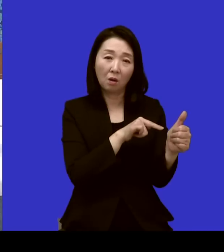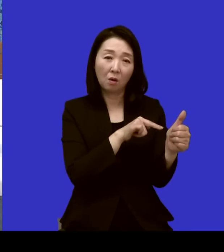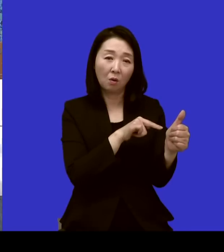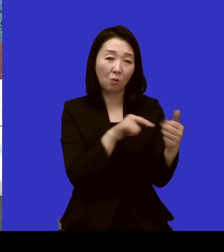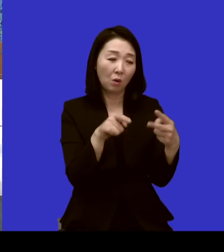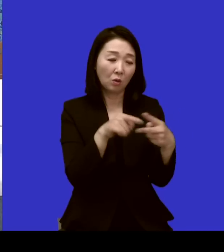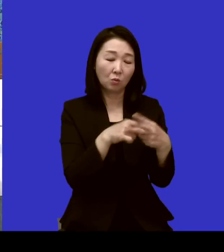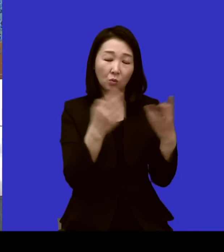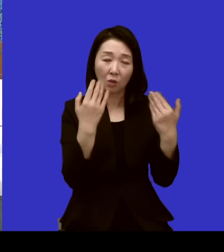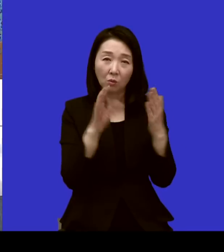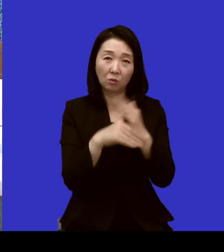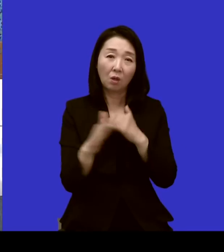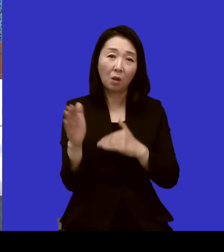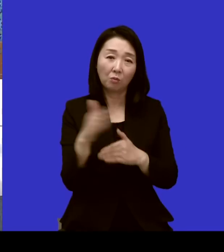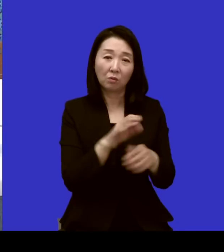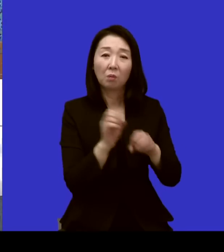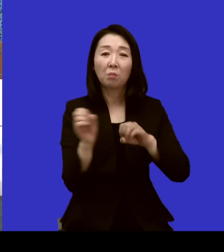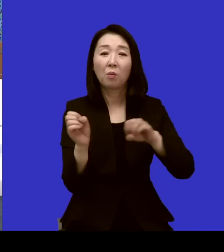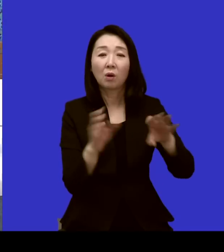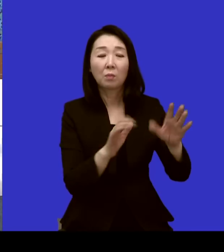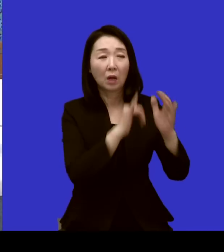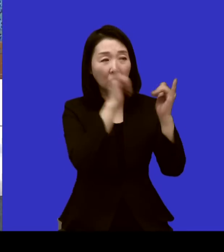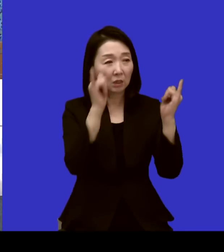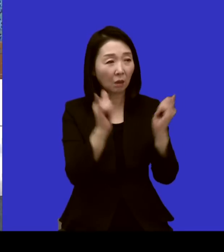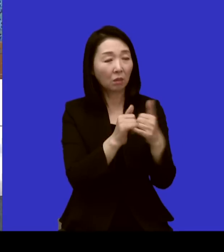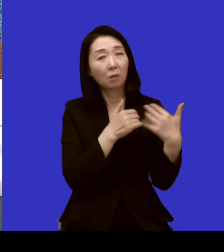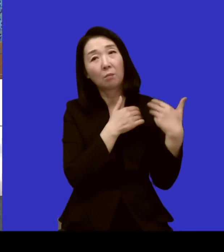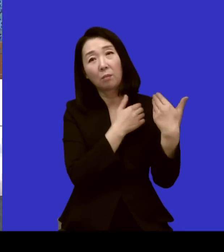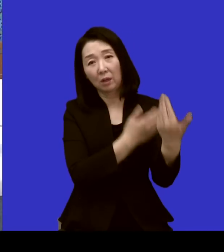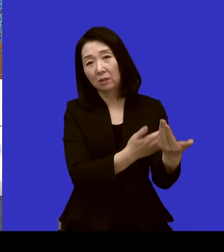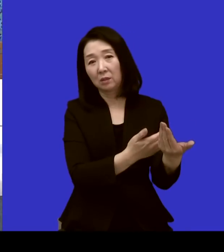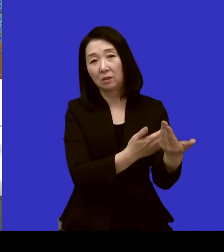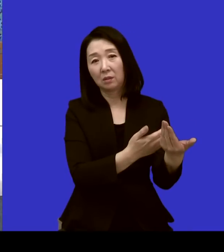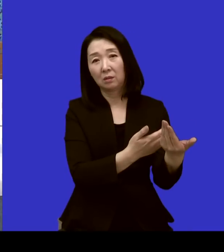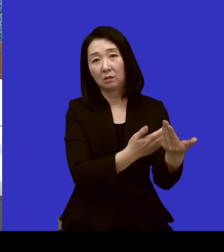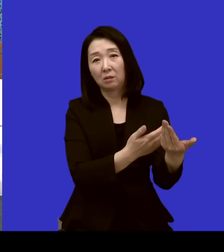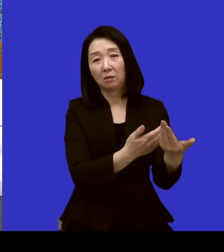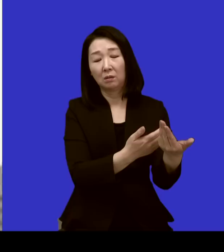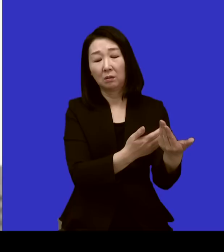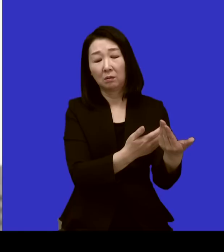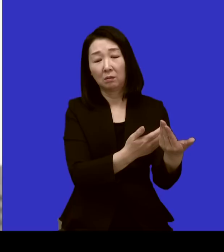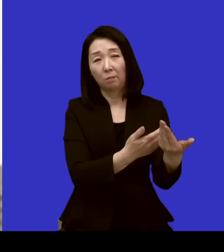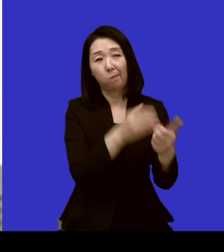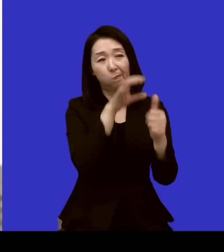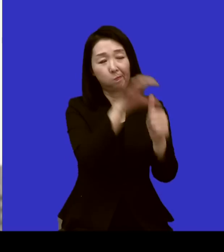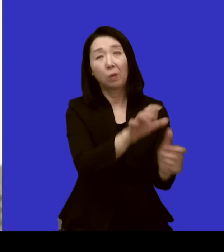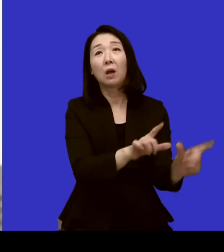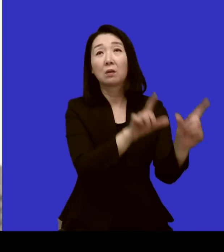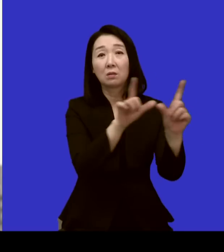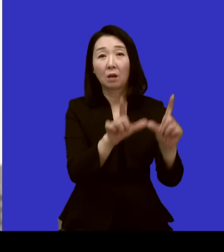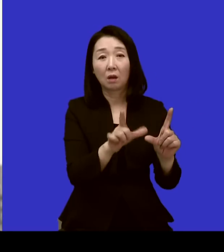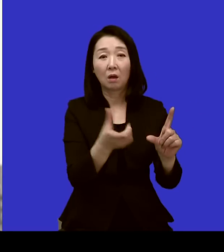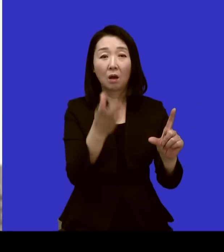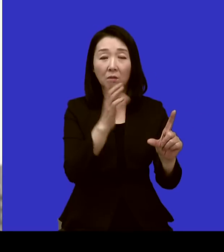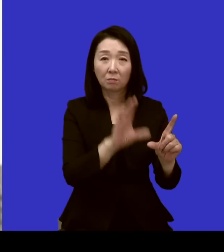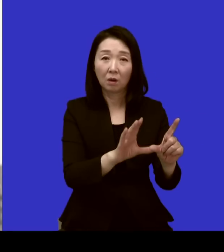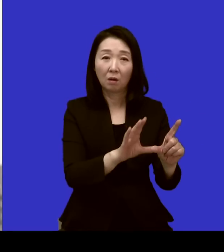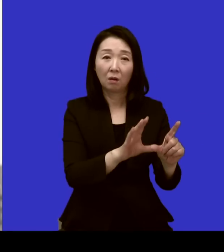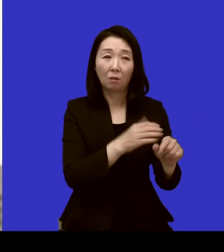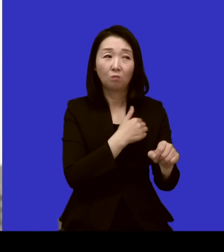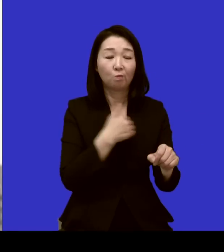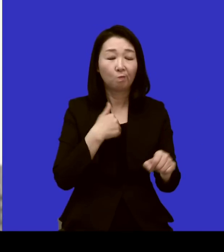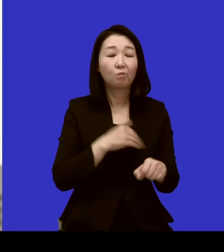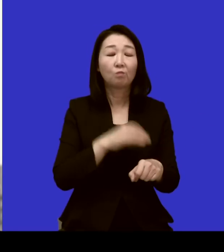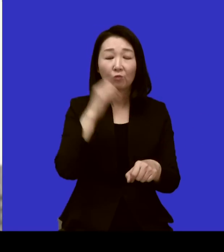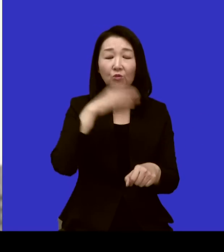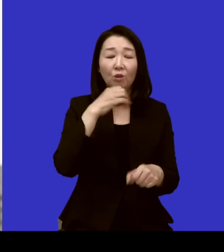초등학교 때부터 버림받는 약간 사회 속에 방치가 된 건데 예. 가족과 사회 속에 근데 너무 이거를 대범하고 음. 아무렇지도